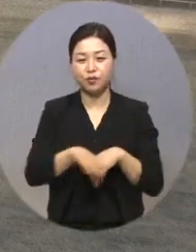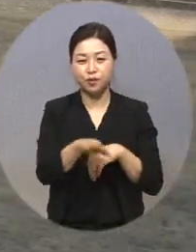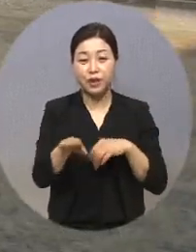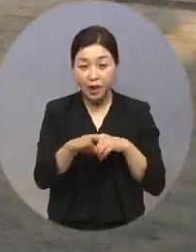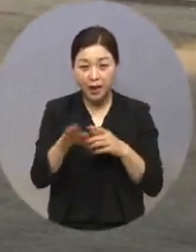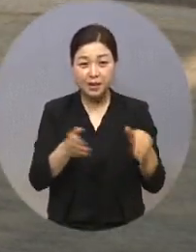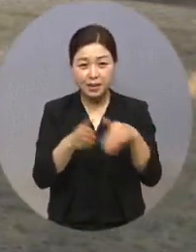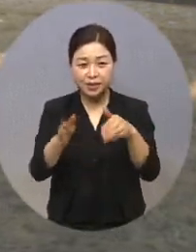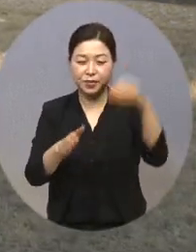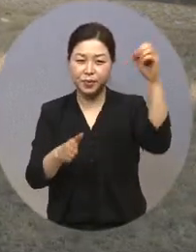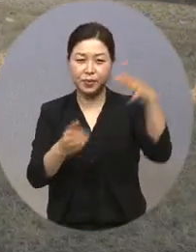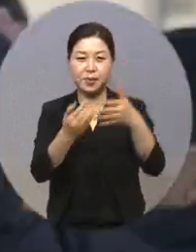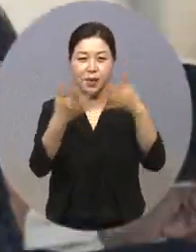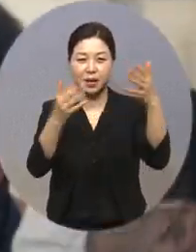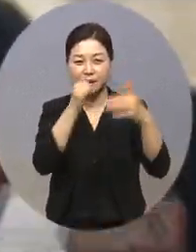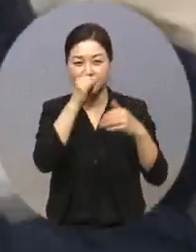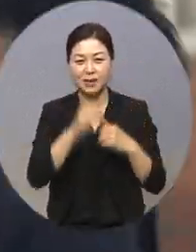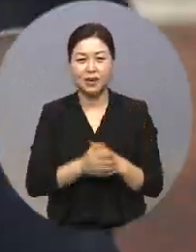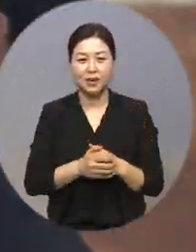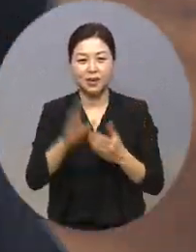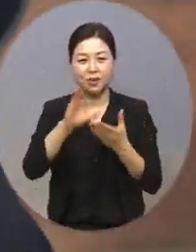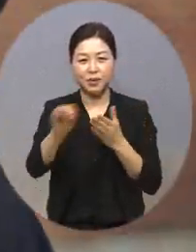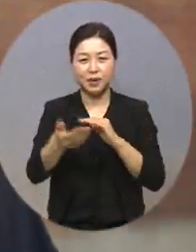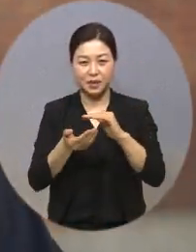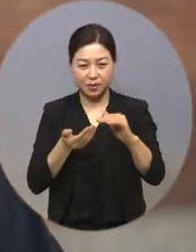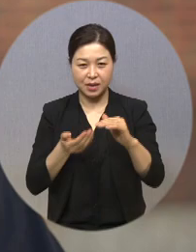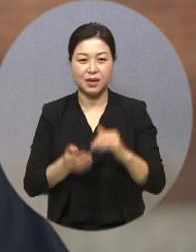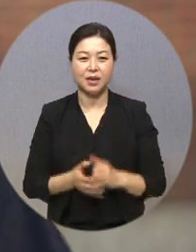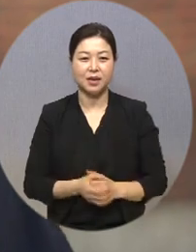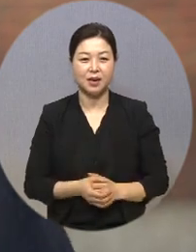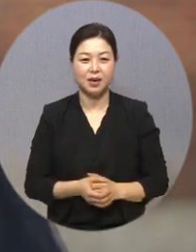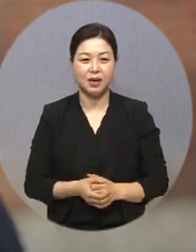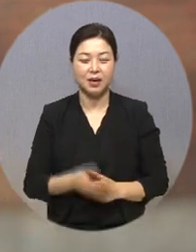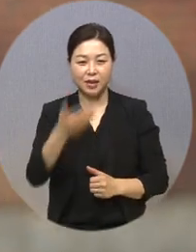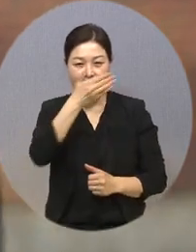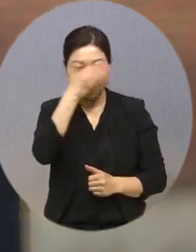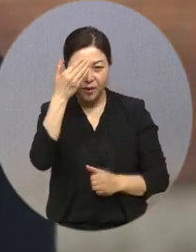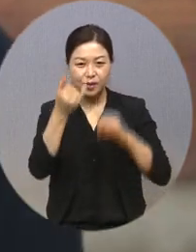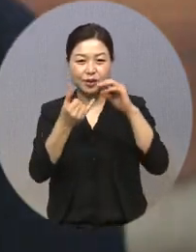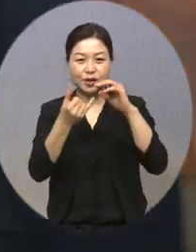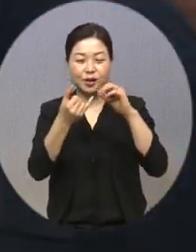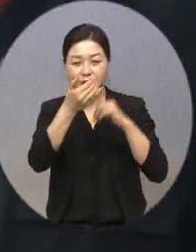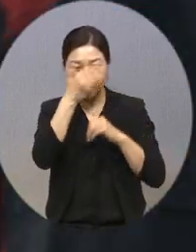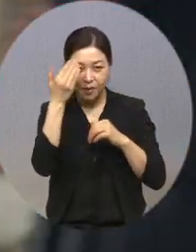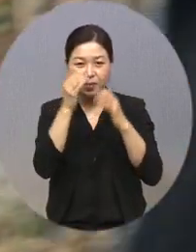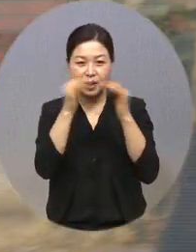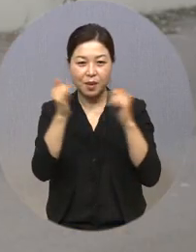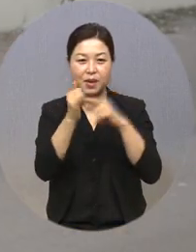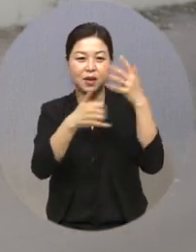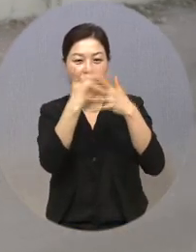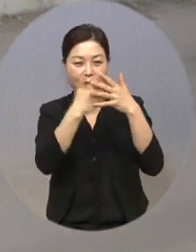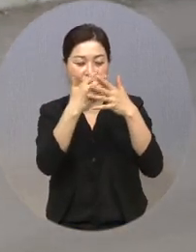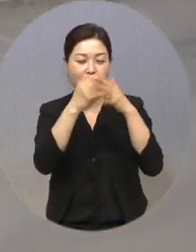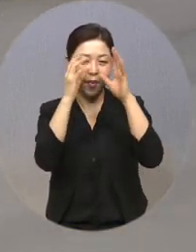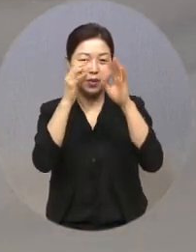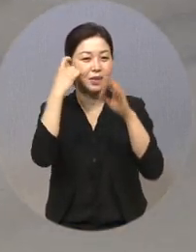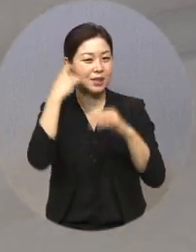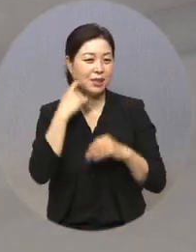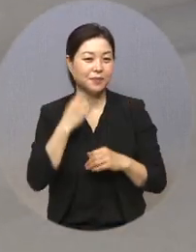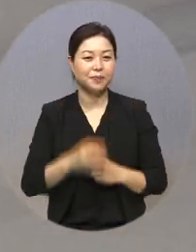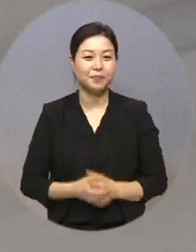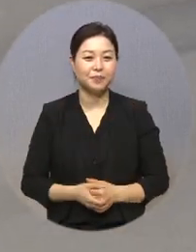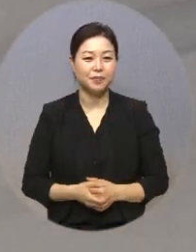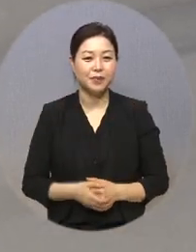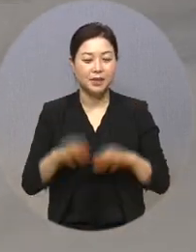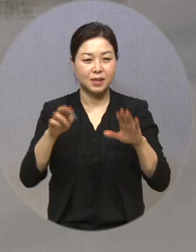이건 방식으로 출발하기 전에 어떻게 청춘 영화 고전적인 거 아니야? 그 느낌이에요. 그 느낌이야. 오케이, 오늘 영광 바로 가시죠. 아무튼 저희는 뭐